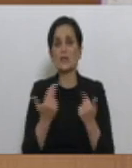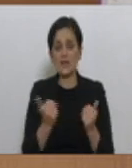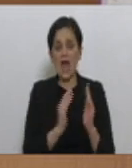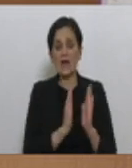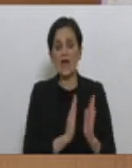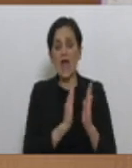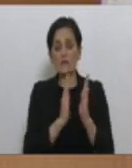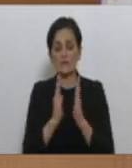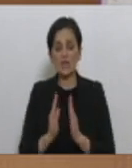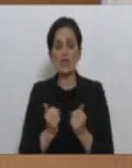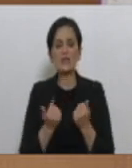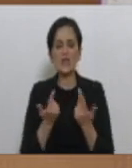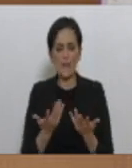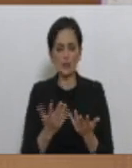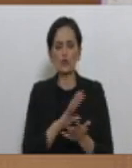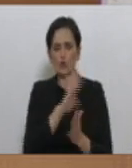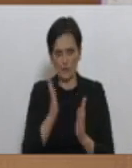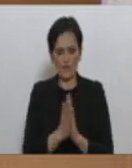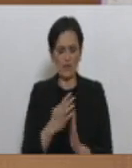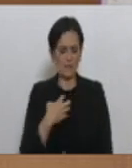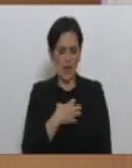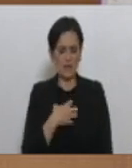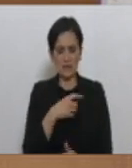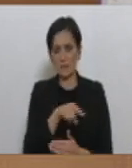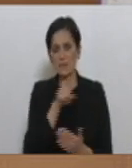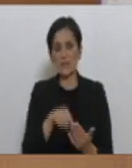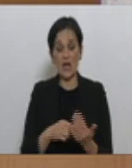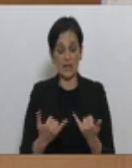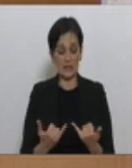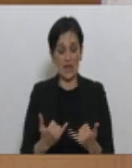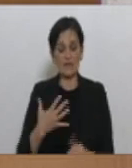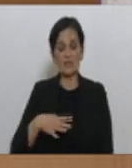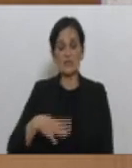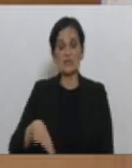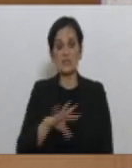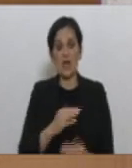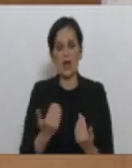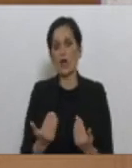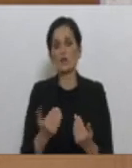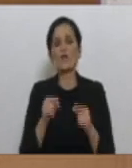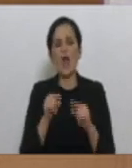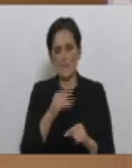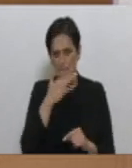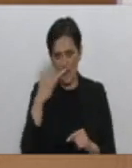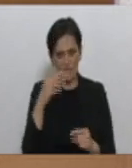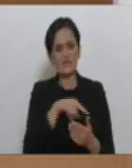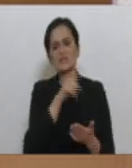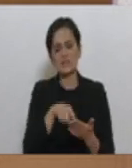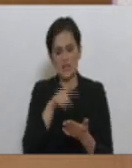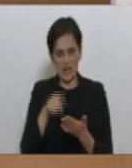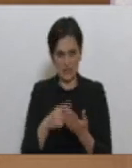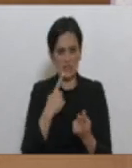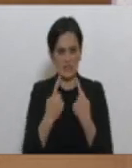gansazrot ramdenime qvelaze arsebiti sakitxi dghevandeli sakartvelostvis. Ak araert sakitxse ukve iqo